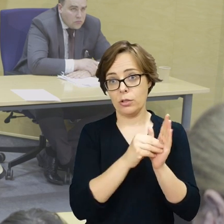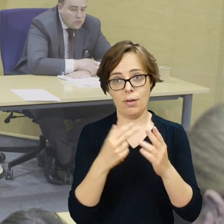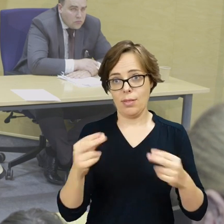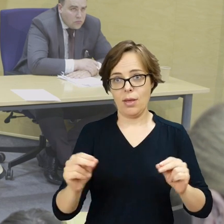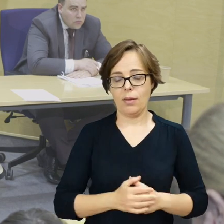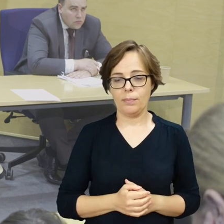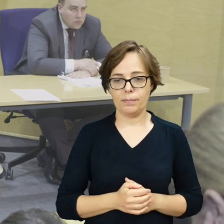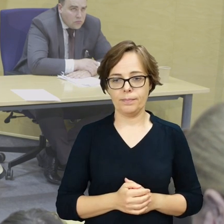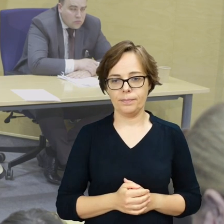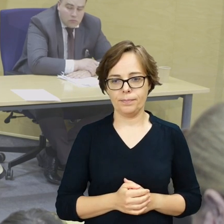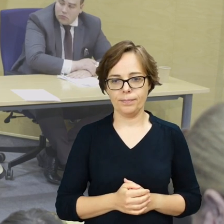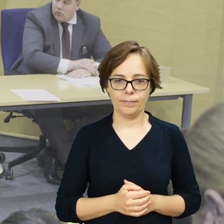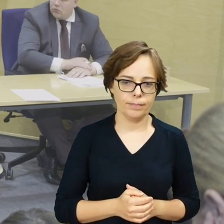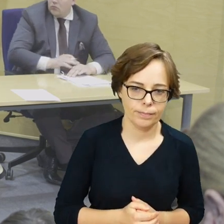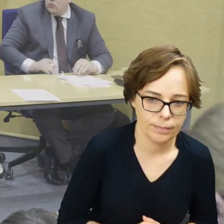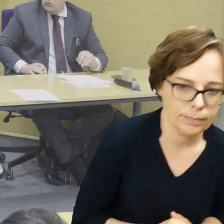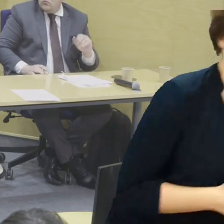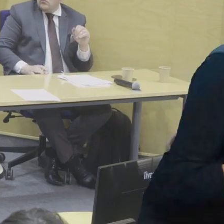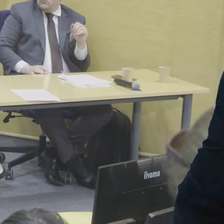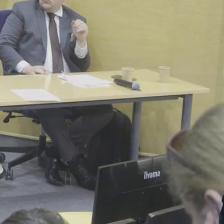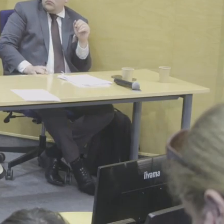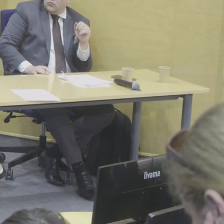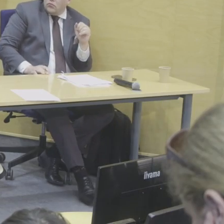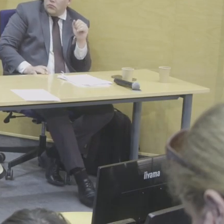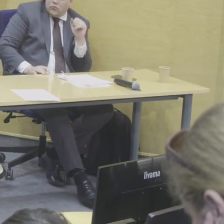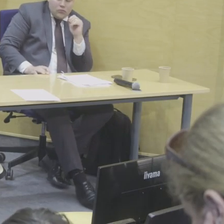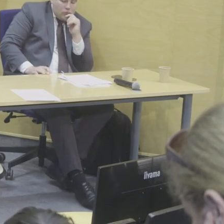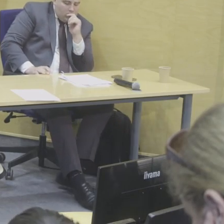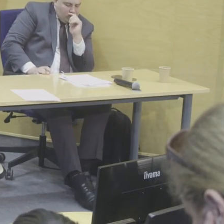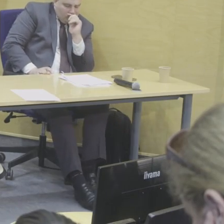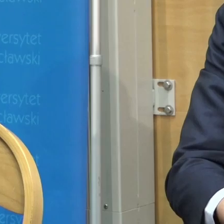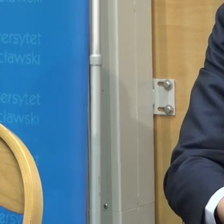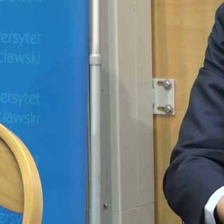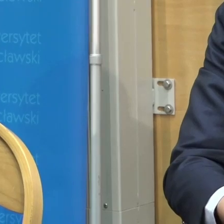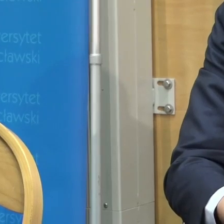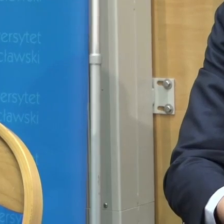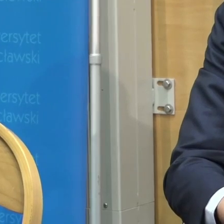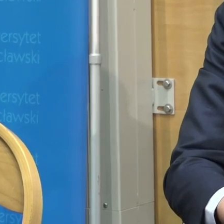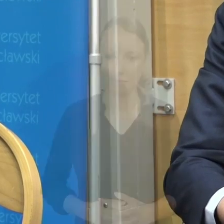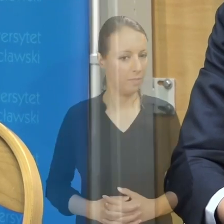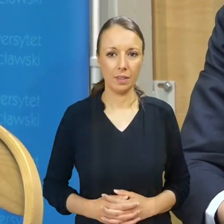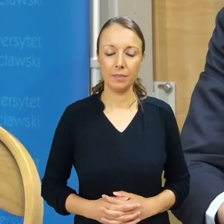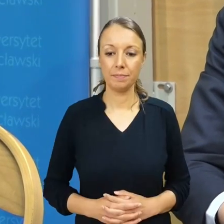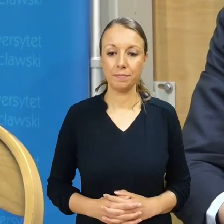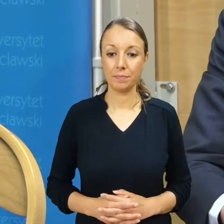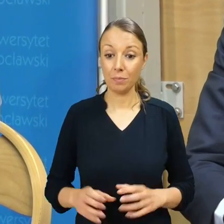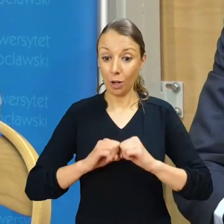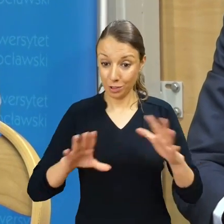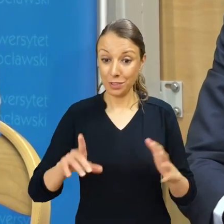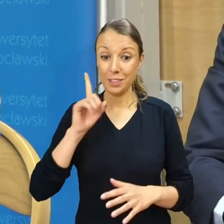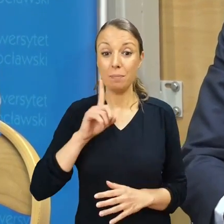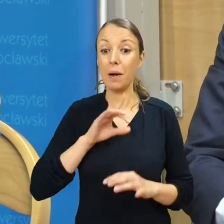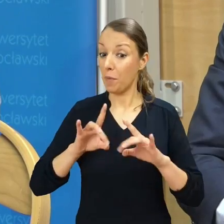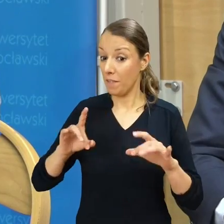tutaj trzeba powiedzieć, że no, jak pan słusznie profesor zauważył, ten aktywizm sędziowski to jest też coś, co